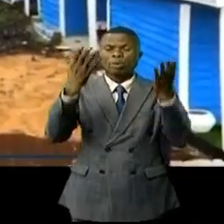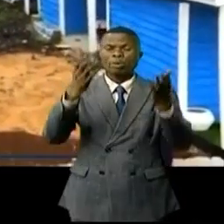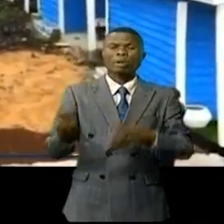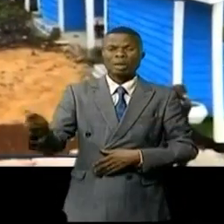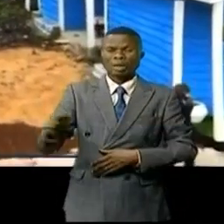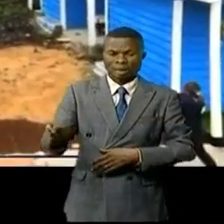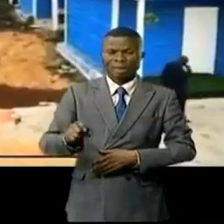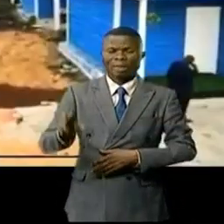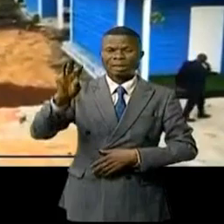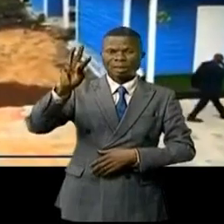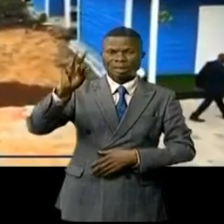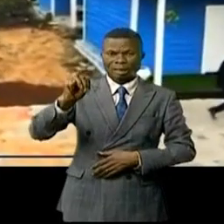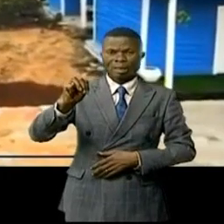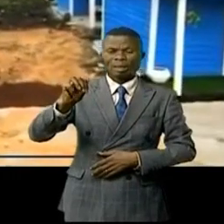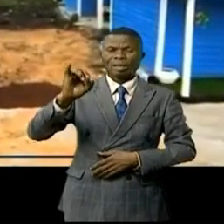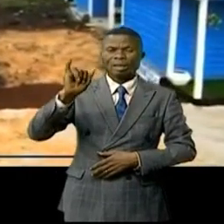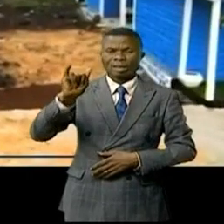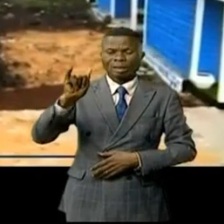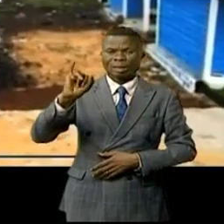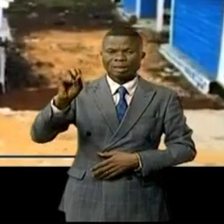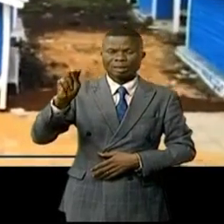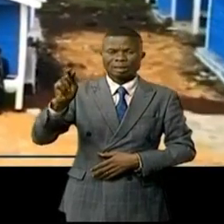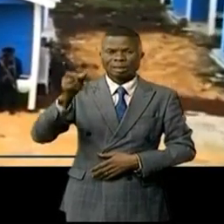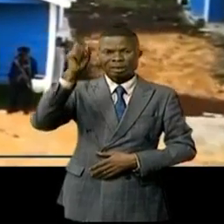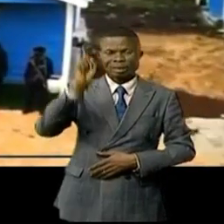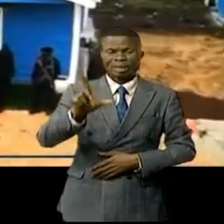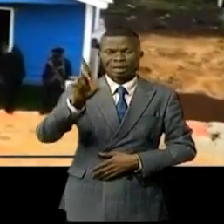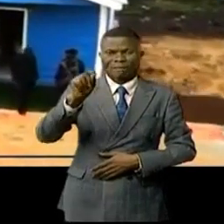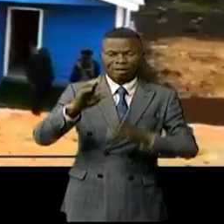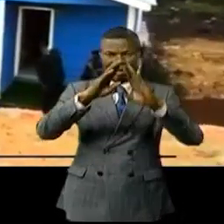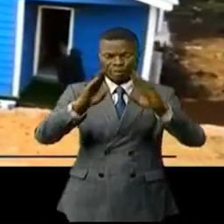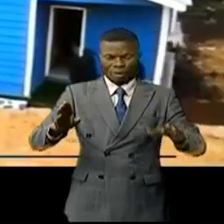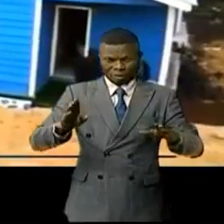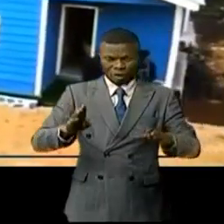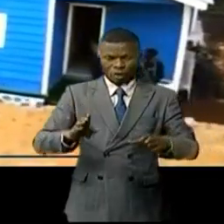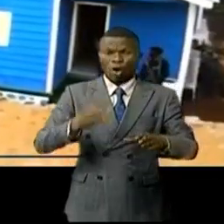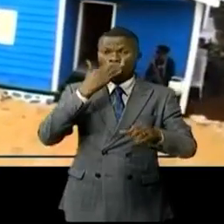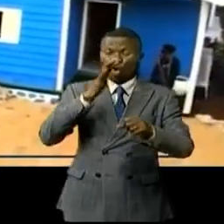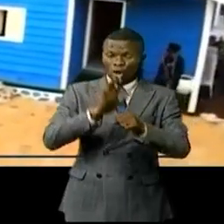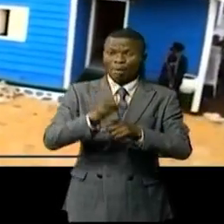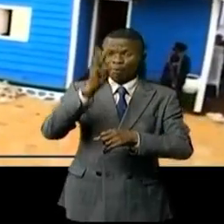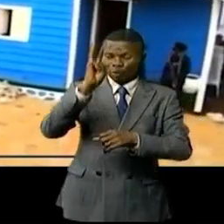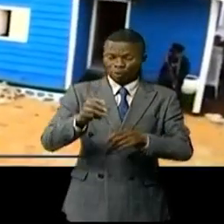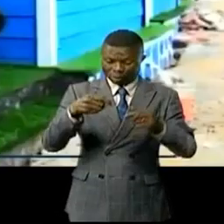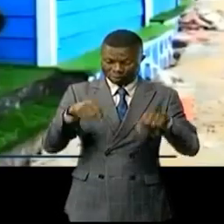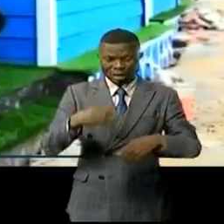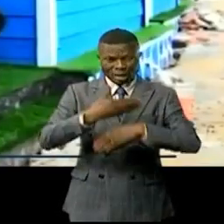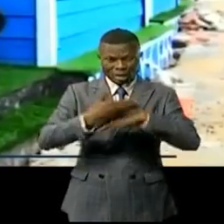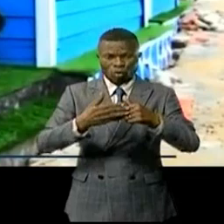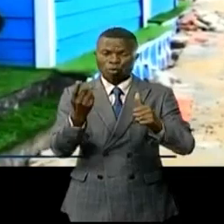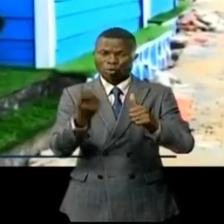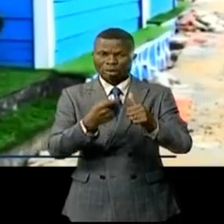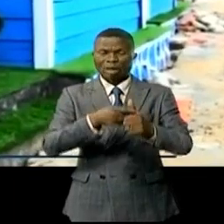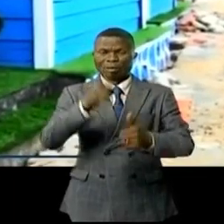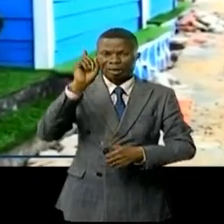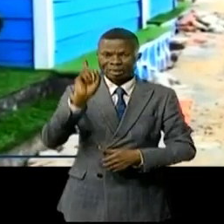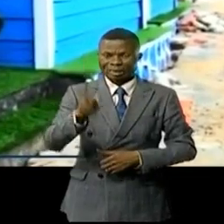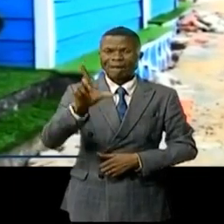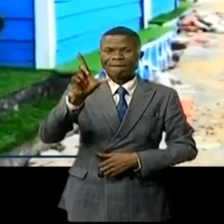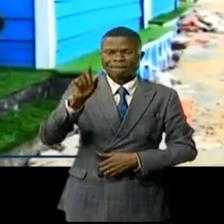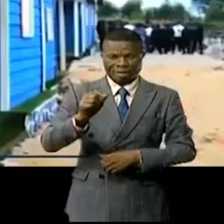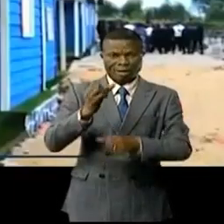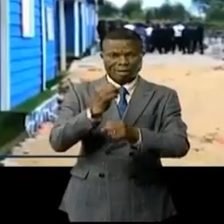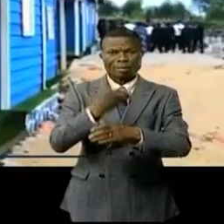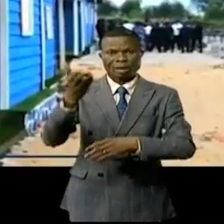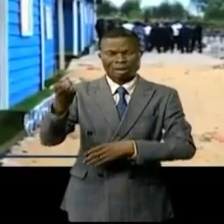des Nyiragongo. Au total, 120 maisons sur 300 promises sont déjà construites. Trois pièces chacune